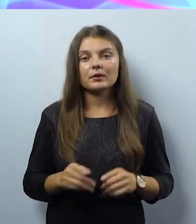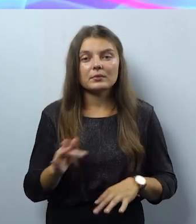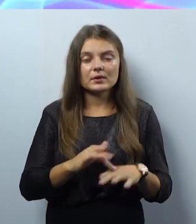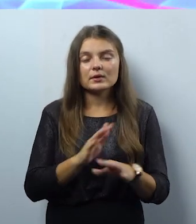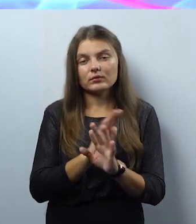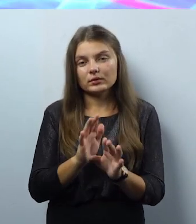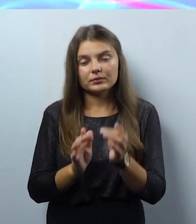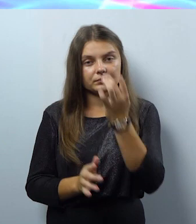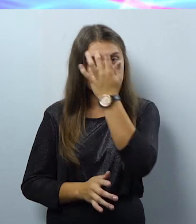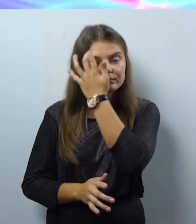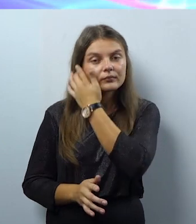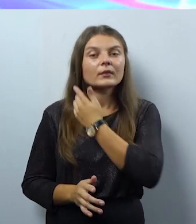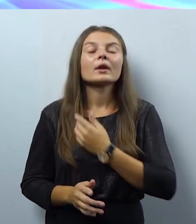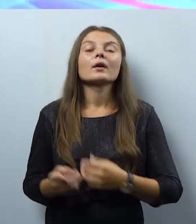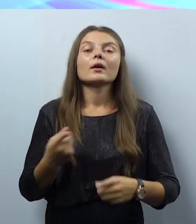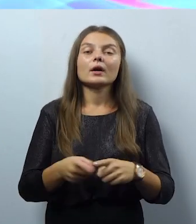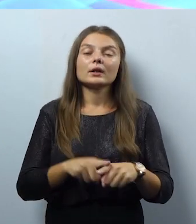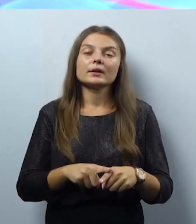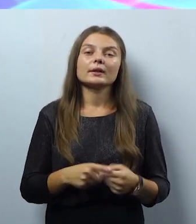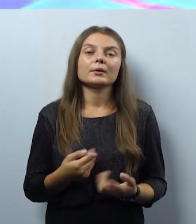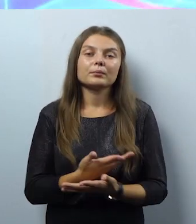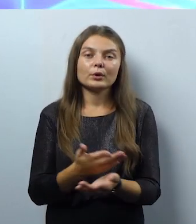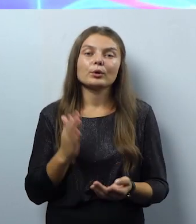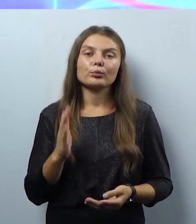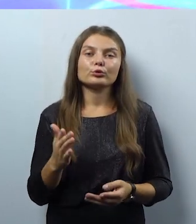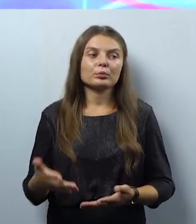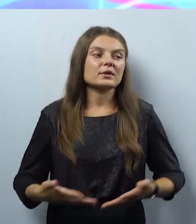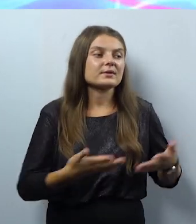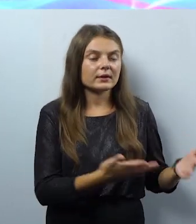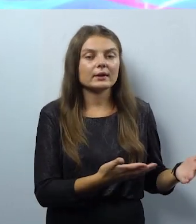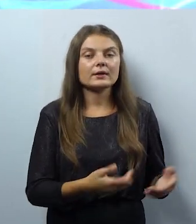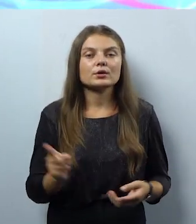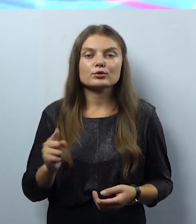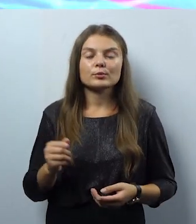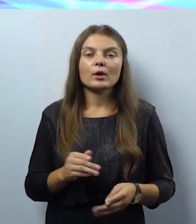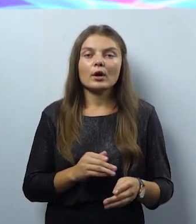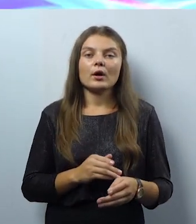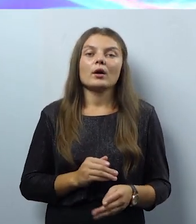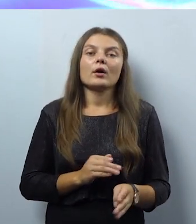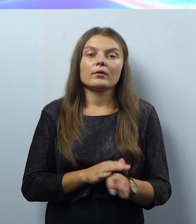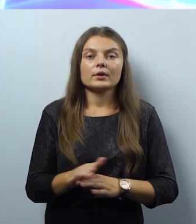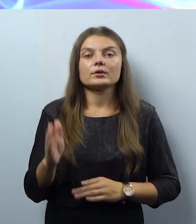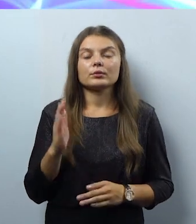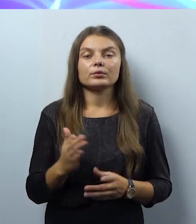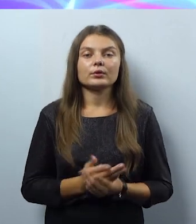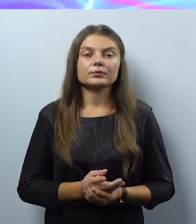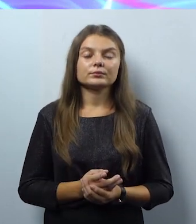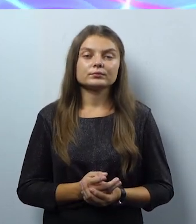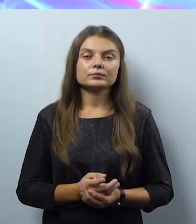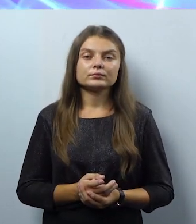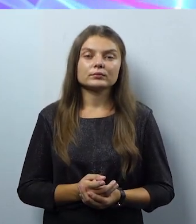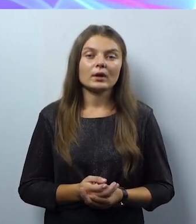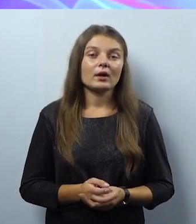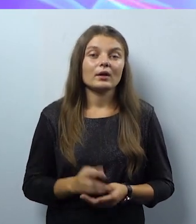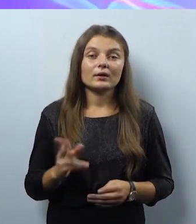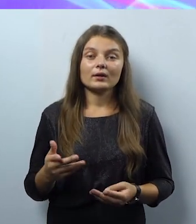Але ми будемо звертатися, ми будемо боротися за це. І на місцевому рівні, тобто в нашій громаді, і в обласному рівні. Наскільки це